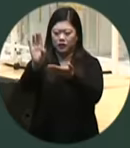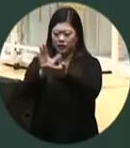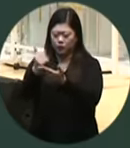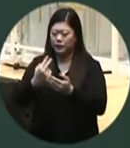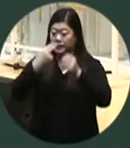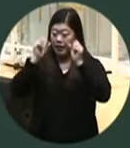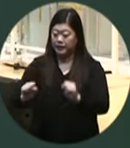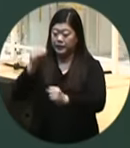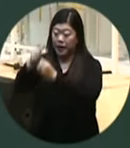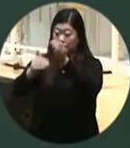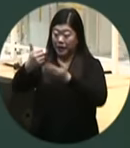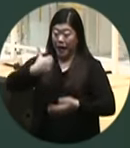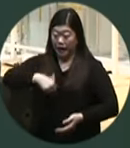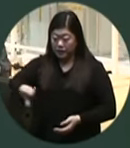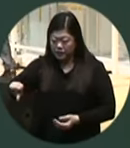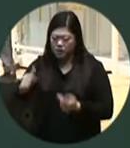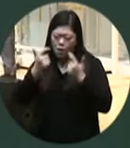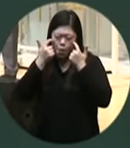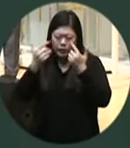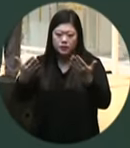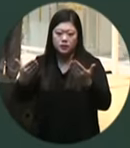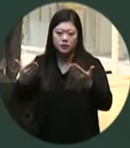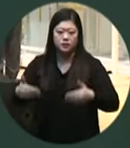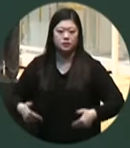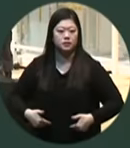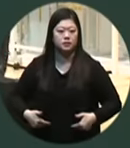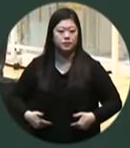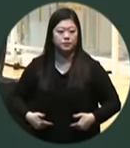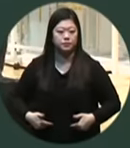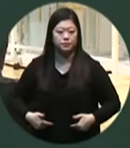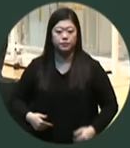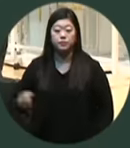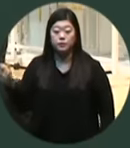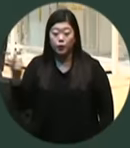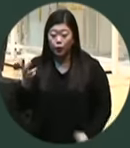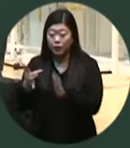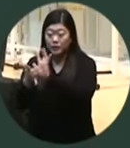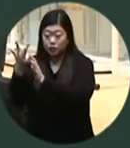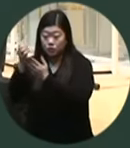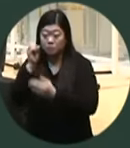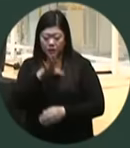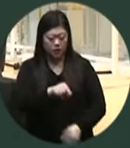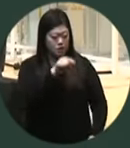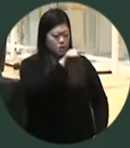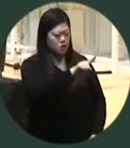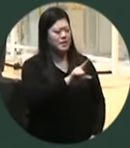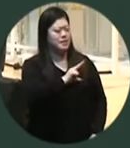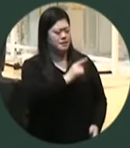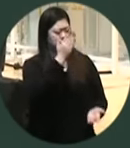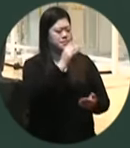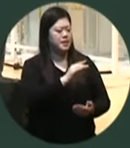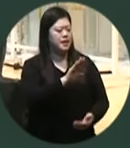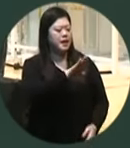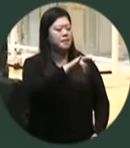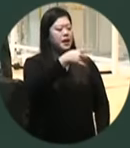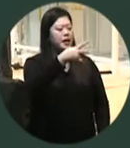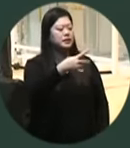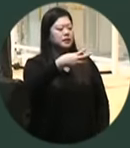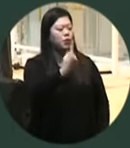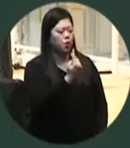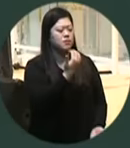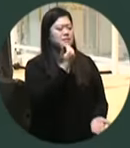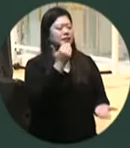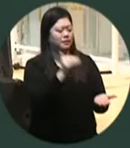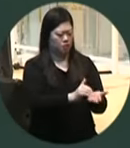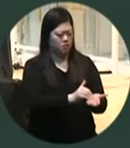하나님의 아들이십니다. But Jesus, you are the Christ, the Son of the living God. 너는 베드로라 이 반석 위에 내 교회를 내가 세울 것이다.